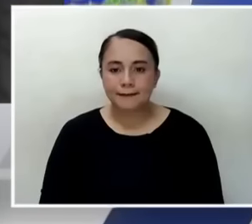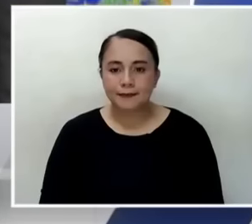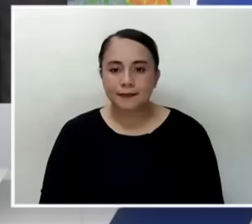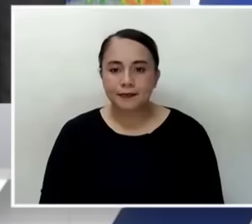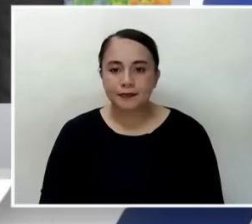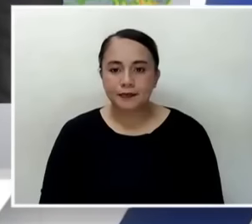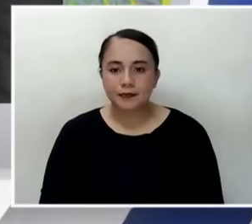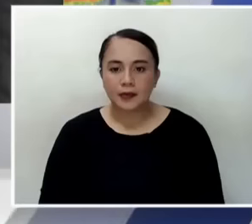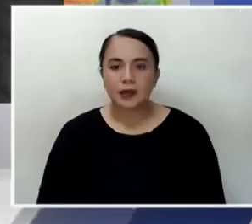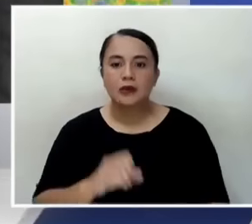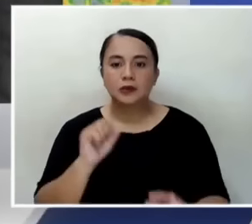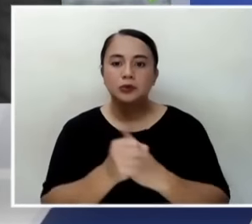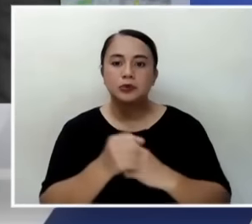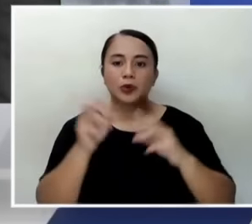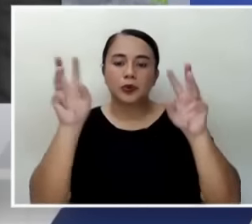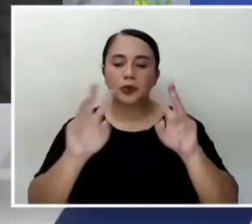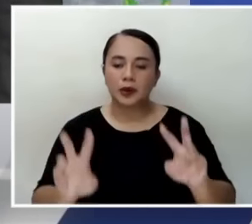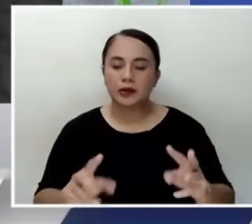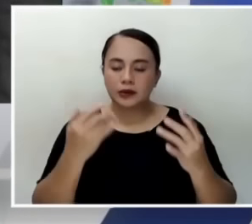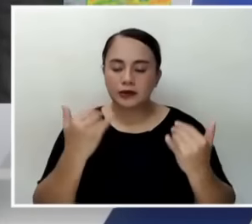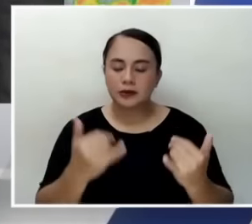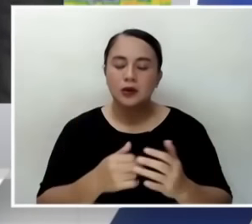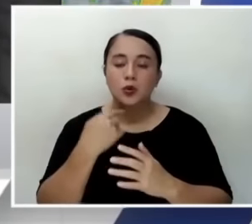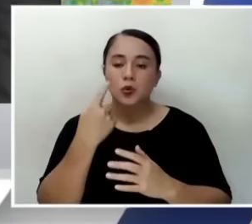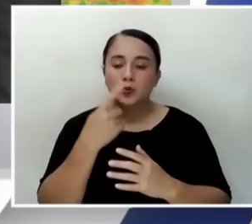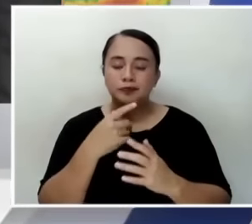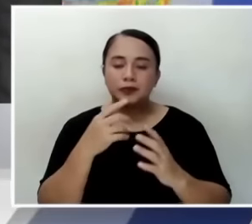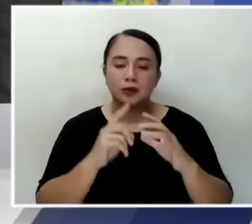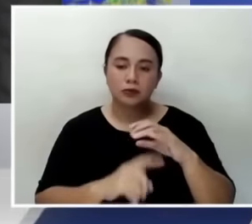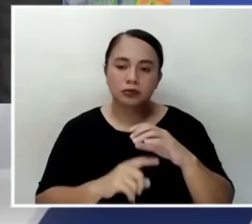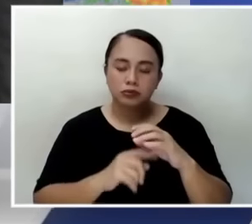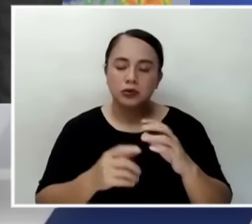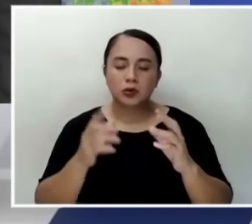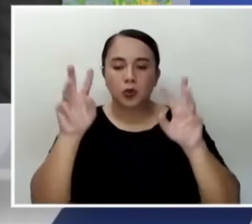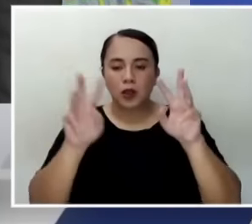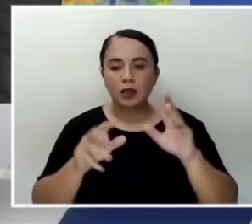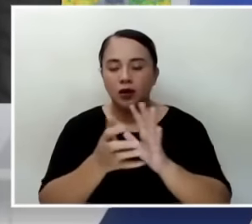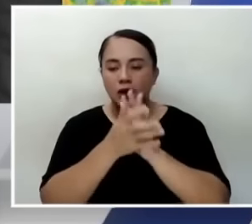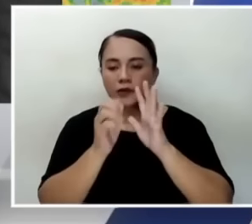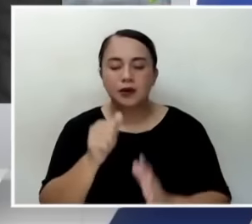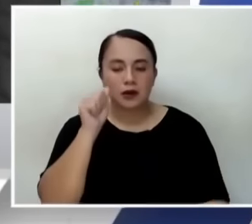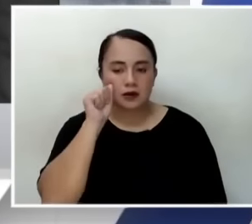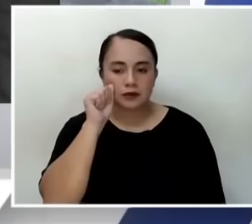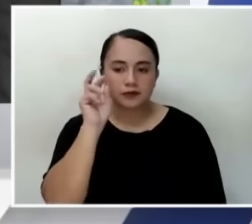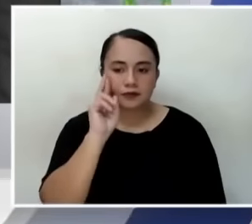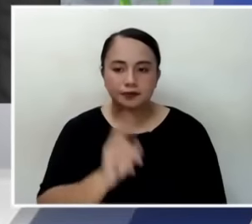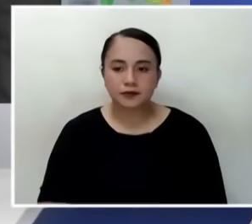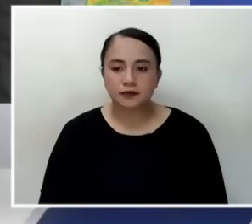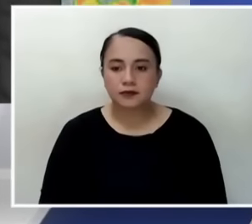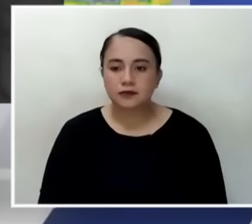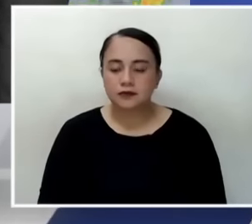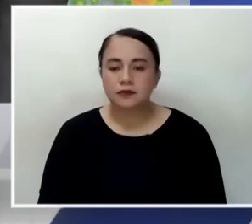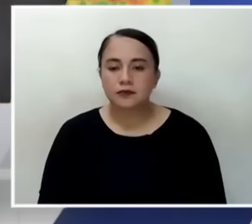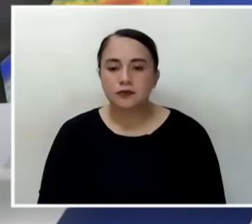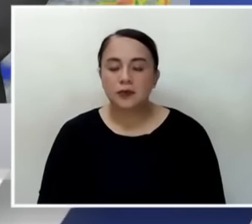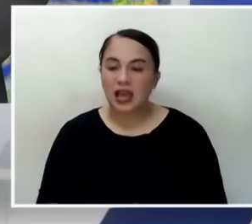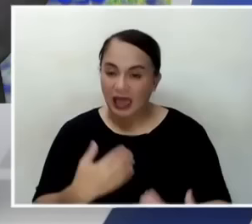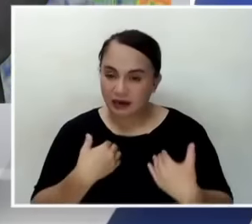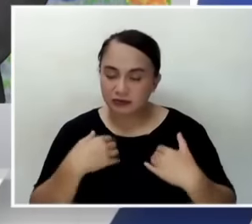Lagay muna ng panahon mula kay ABS-CBN resident meteorologist Ariel Rojas. Ariel, may maulan